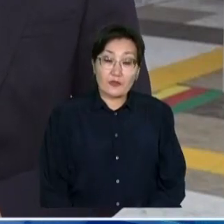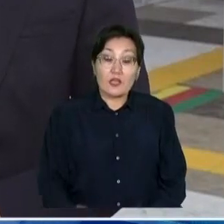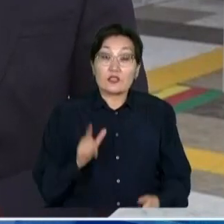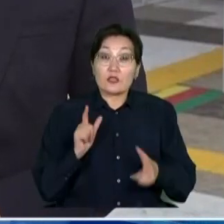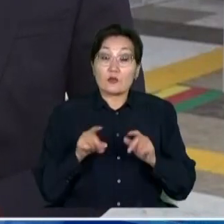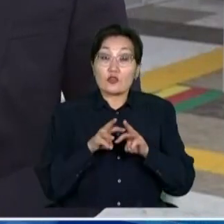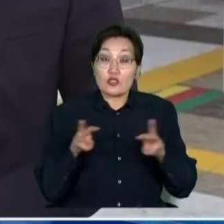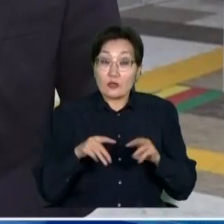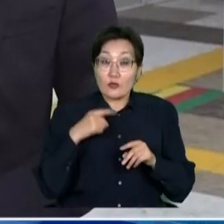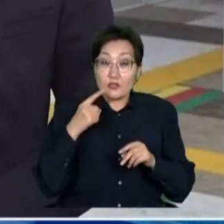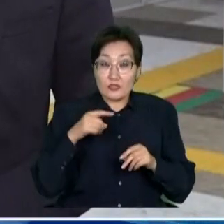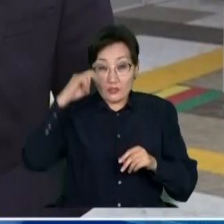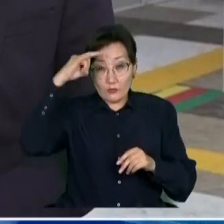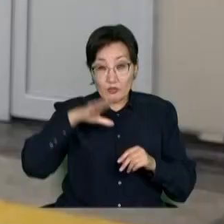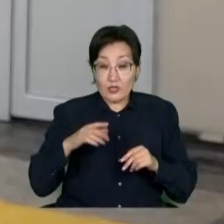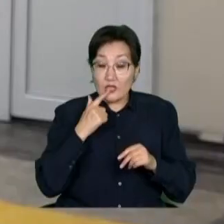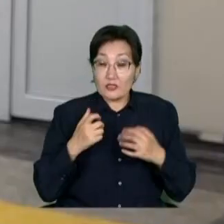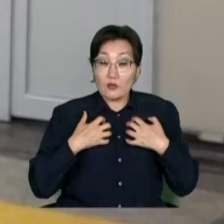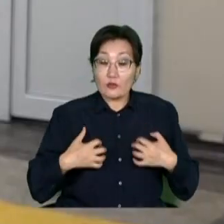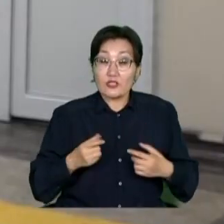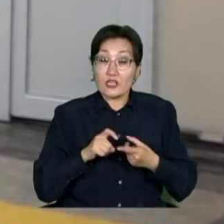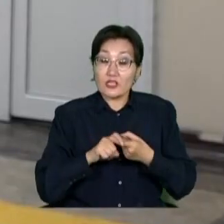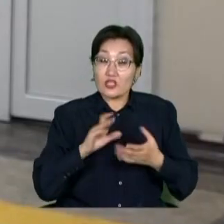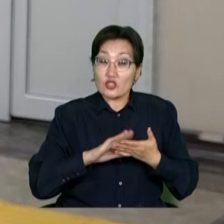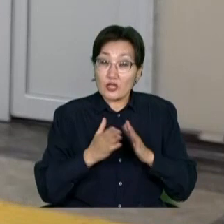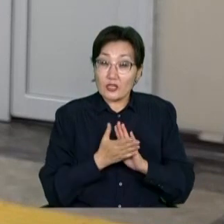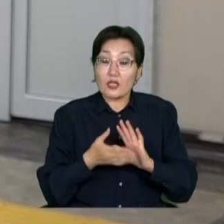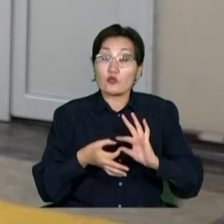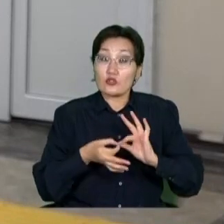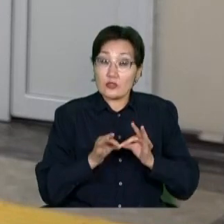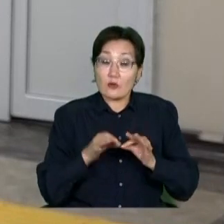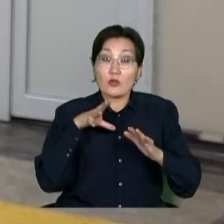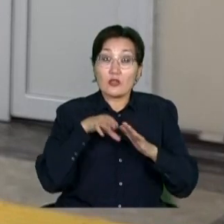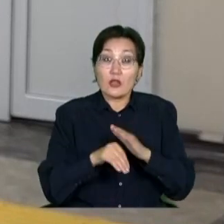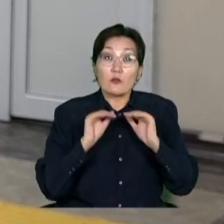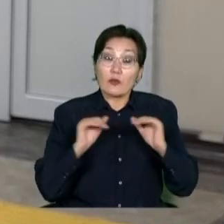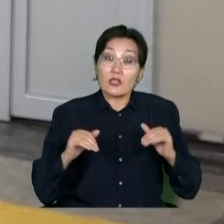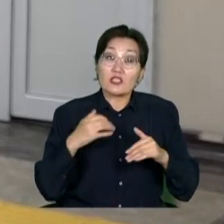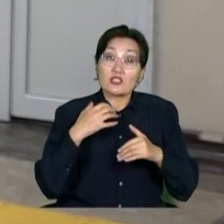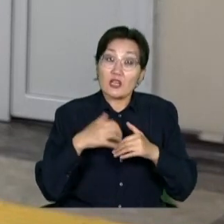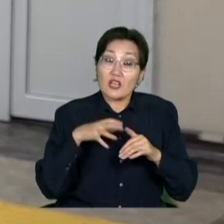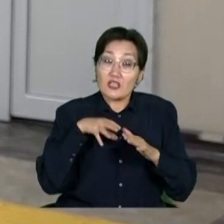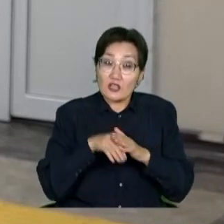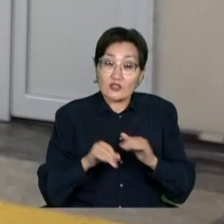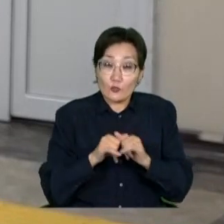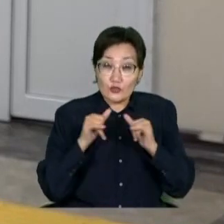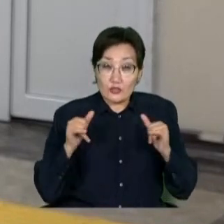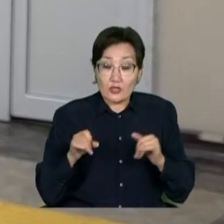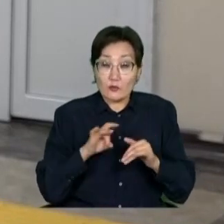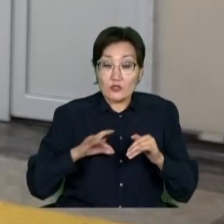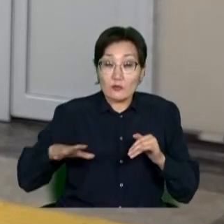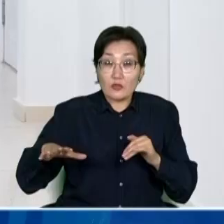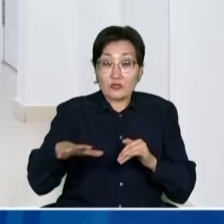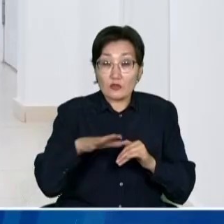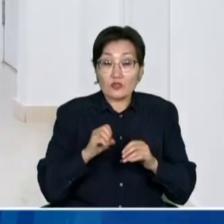Расыменде министрдің айтуынша ел бойынша қызылшаға қатысты жағдай әлде күрделі, әсіресе балалар арасында өршіп тұр. Бүгінге дейін республика